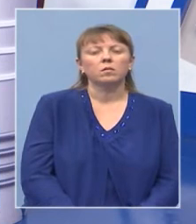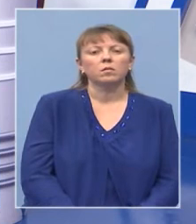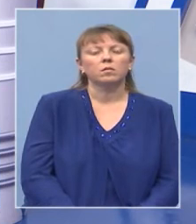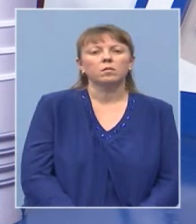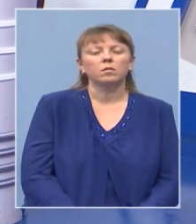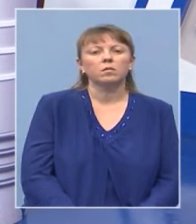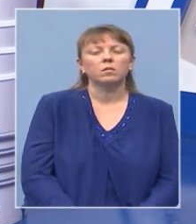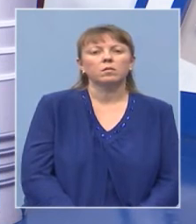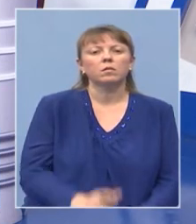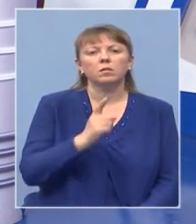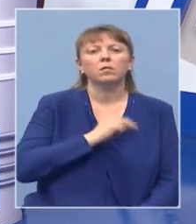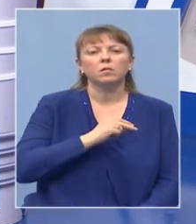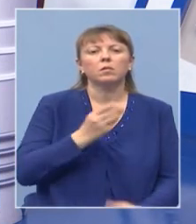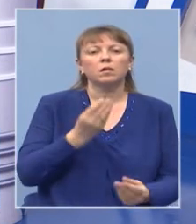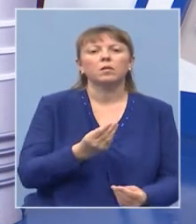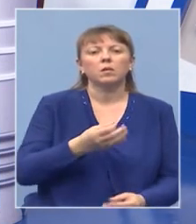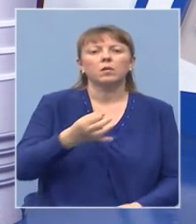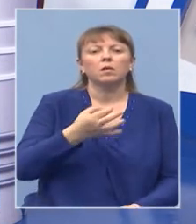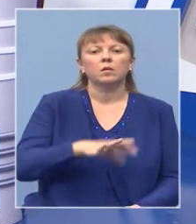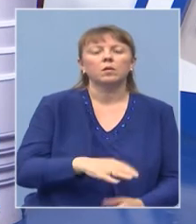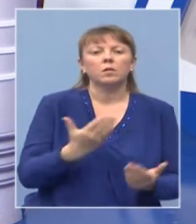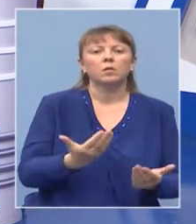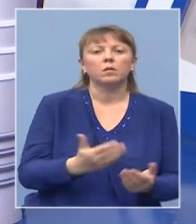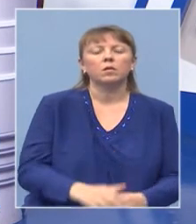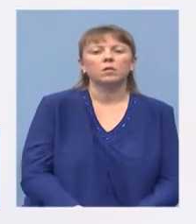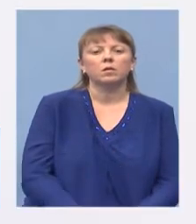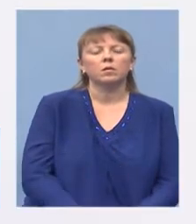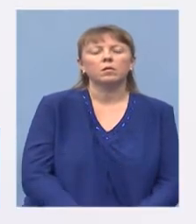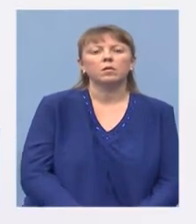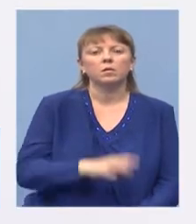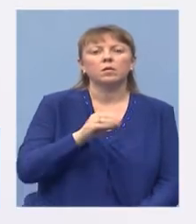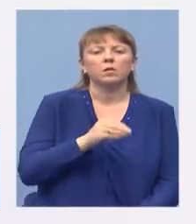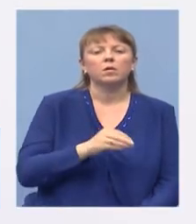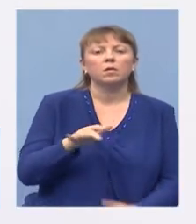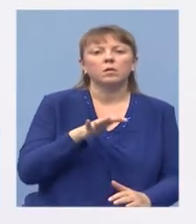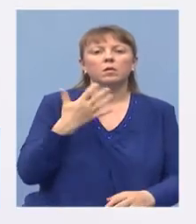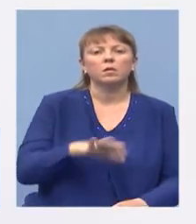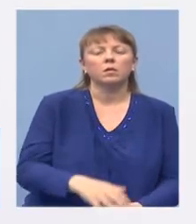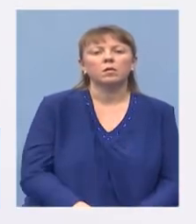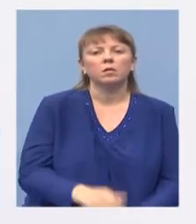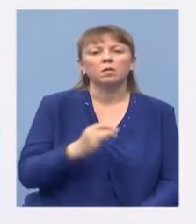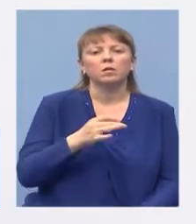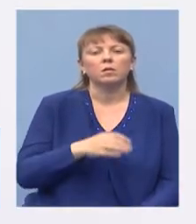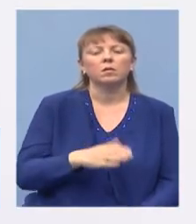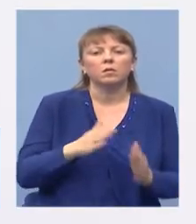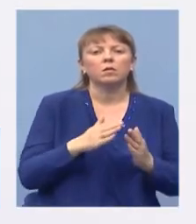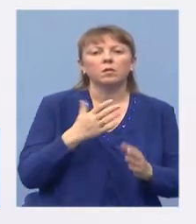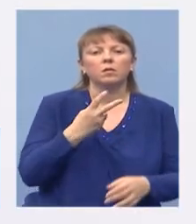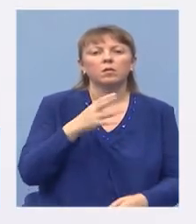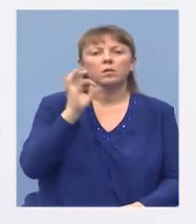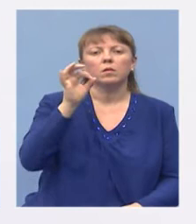обычный срок регистрации – один рабочий день. Например, по области на сегодняшний день из всего количества зарегистрированных недвижимости около